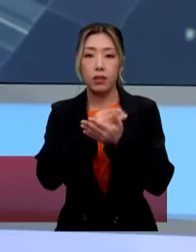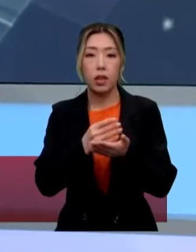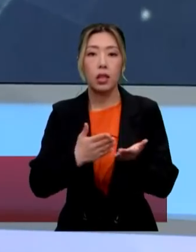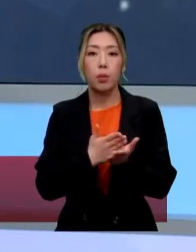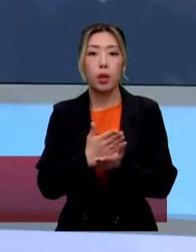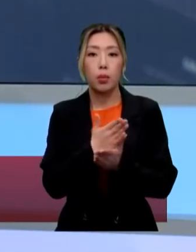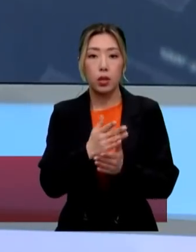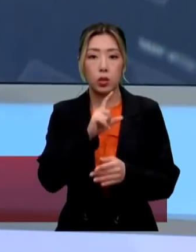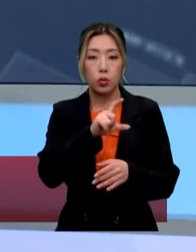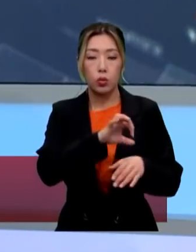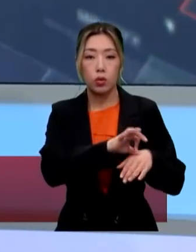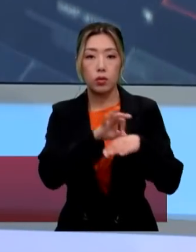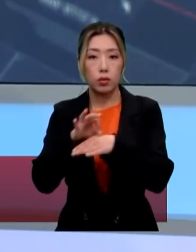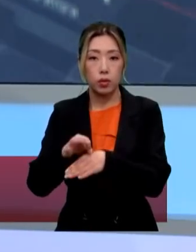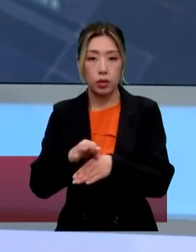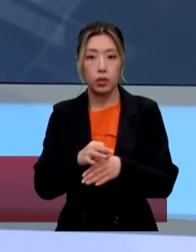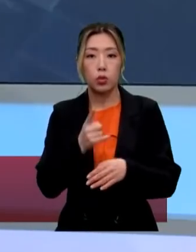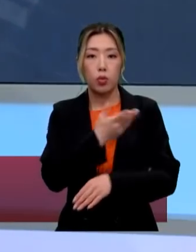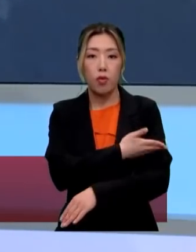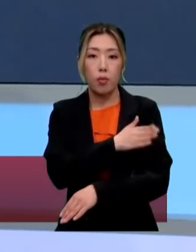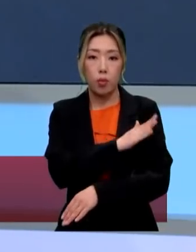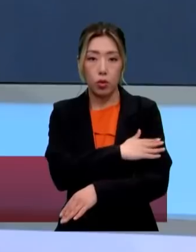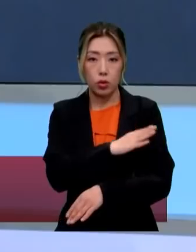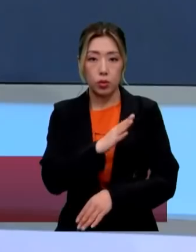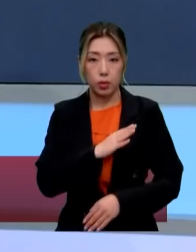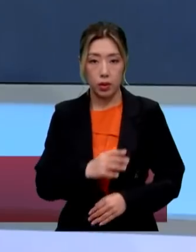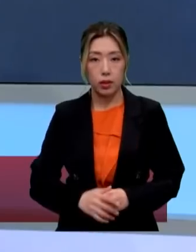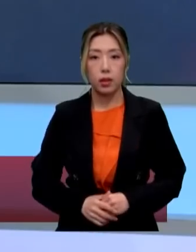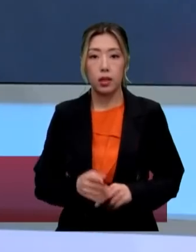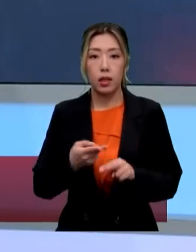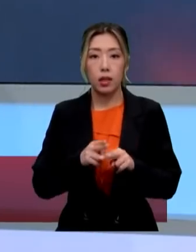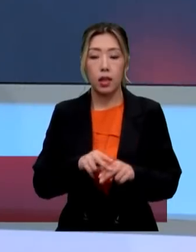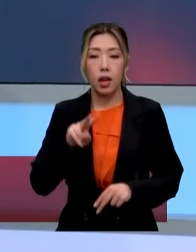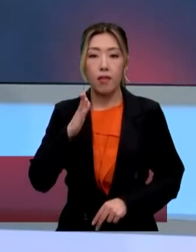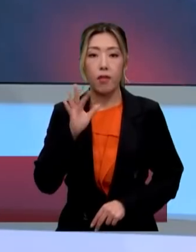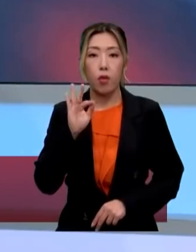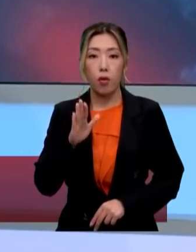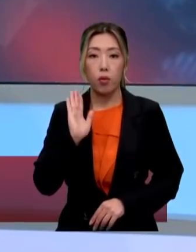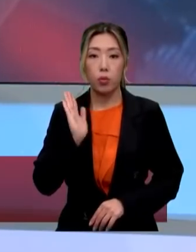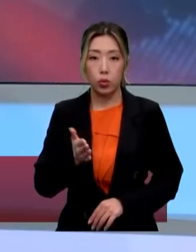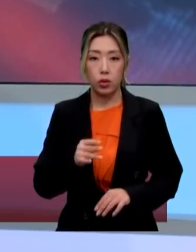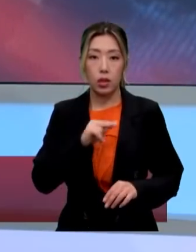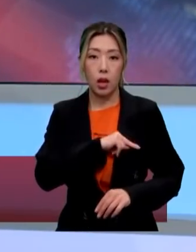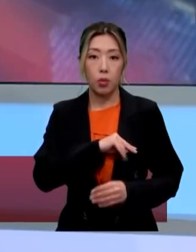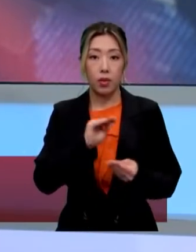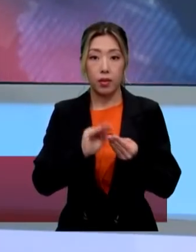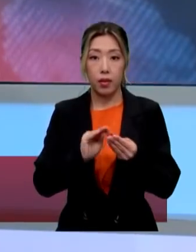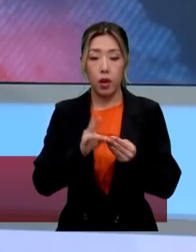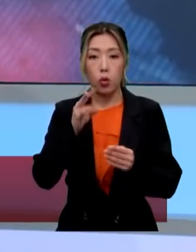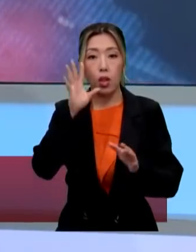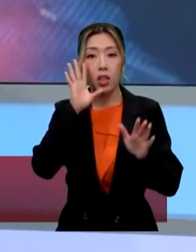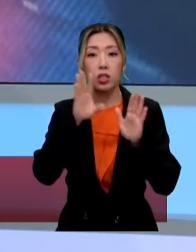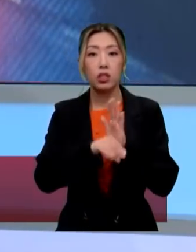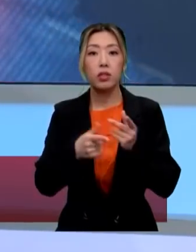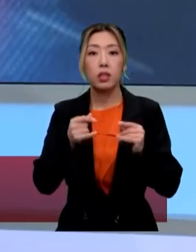этом сообщает Bloomberg с ремаркой: днем посольство во Львове будет работать в штатном режиме, но ночевать сотрудники депмиссии должны теперь